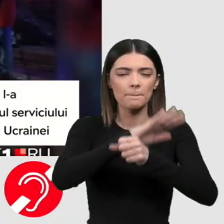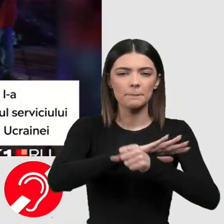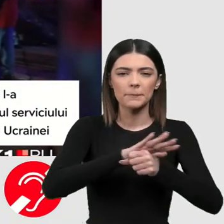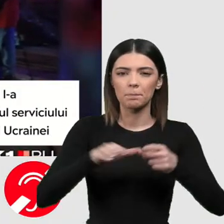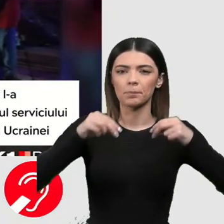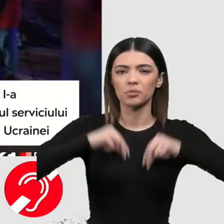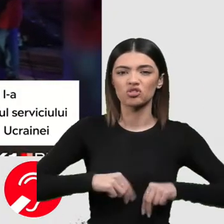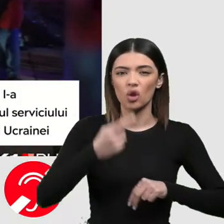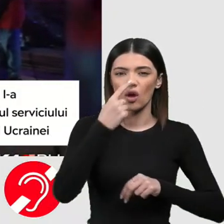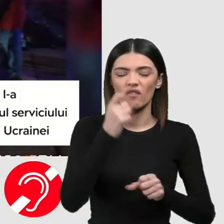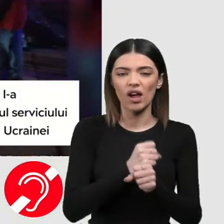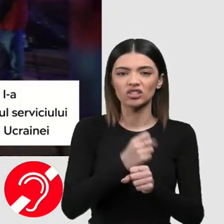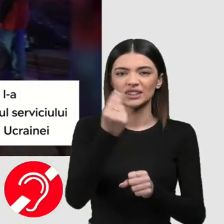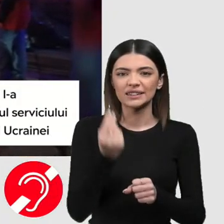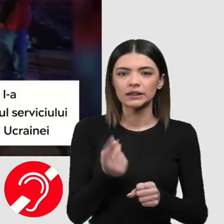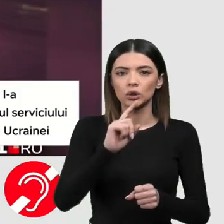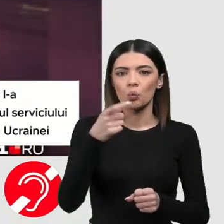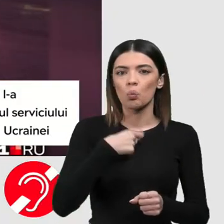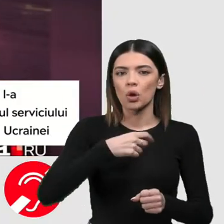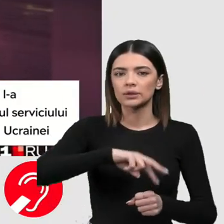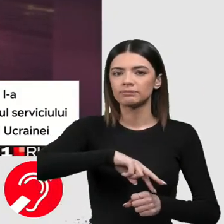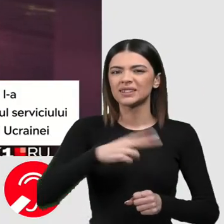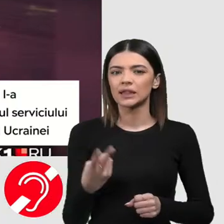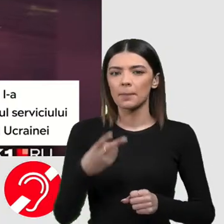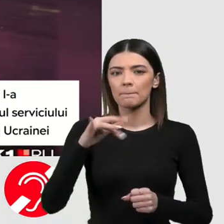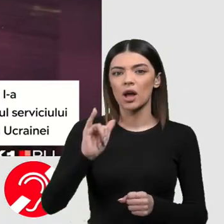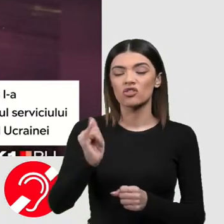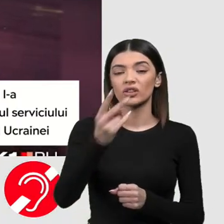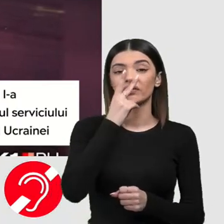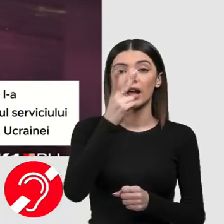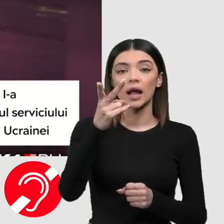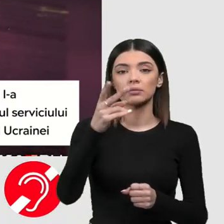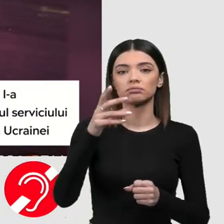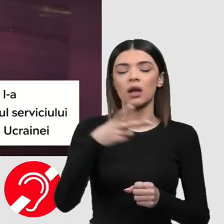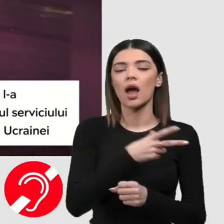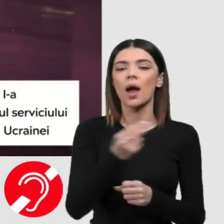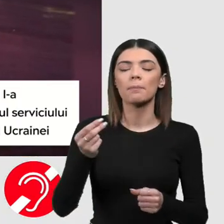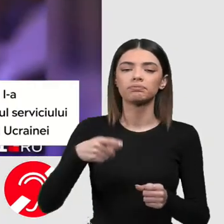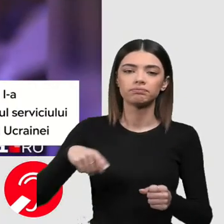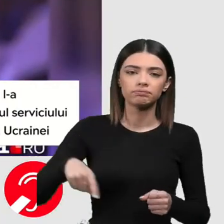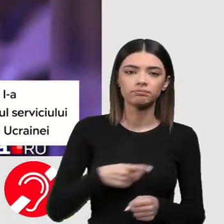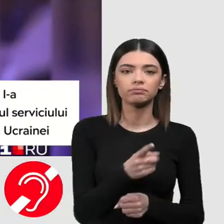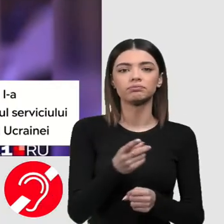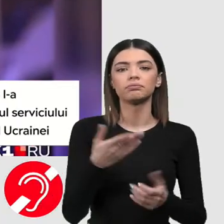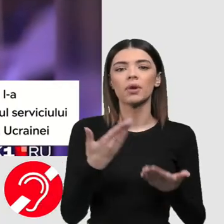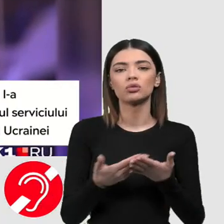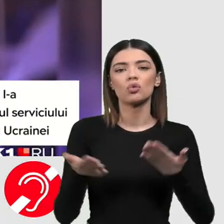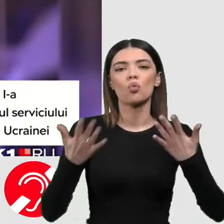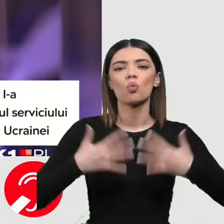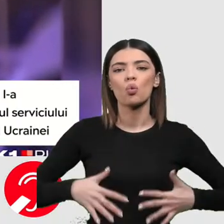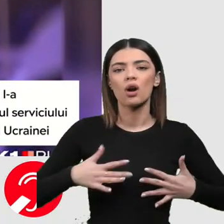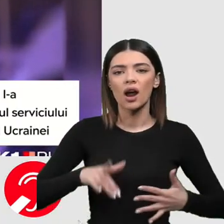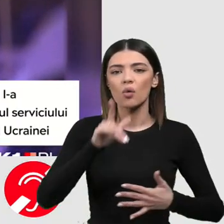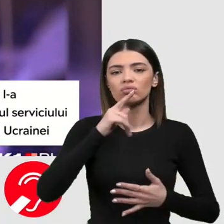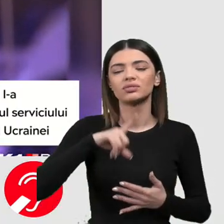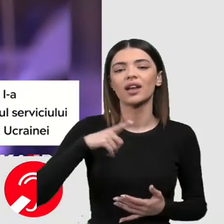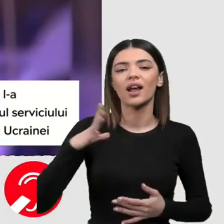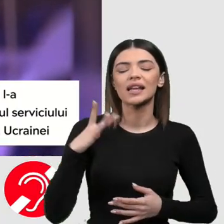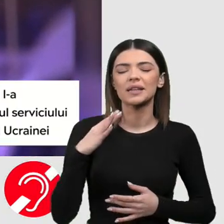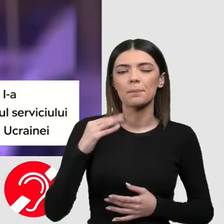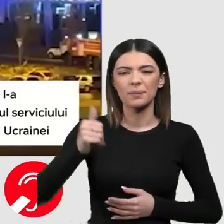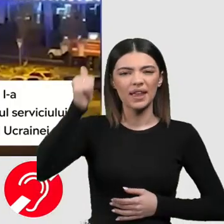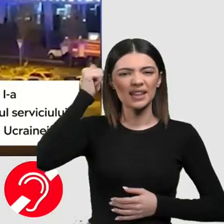asigure că ăștia nu trec granița și ca atare au luat-o spre Ucraina.